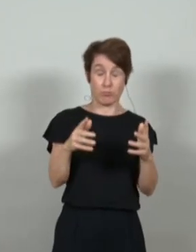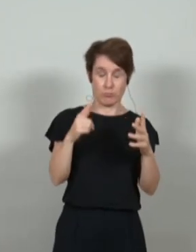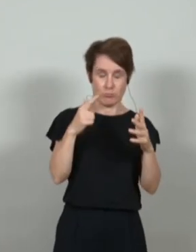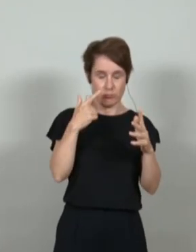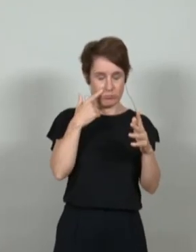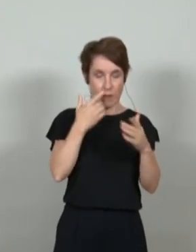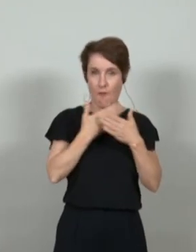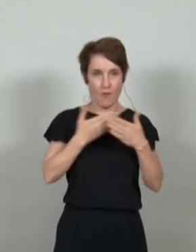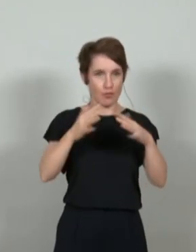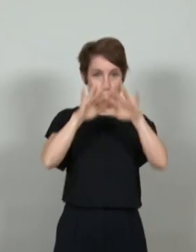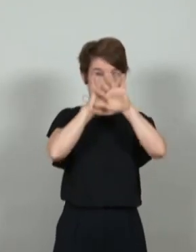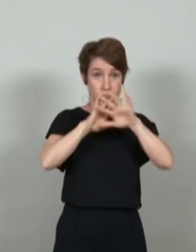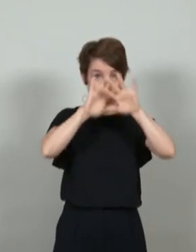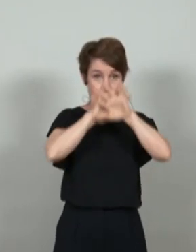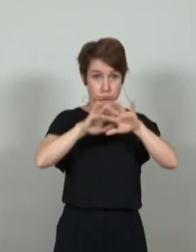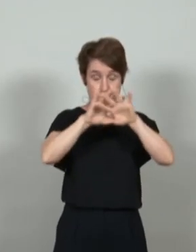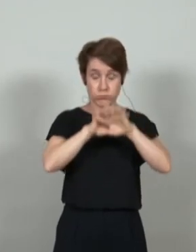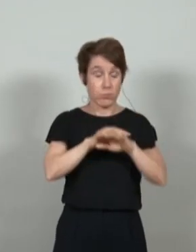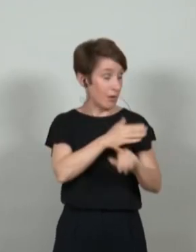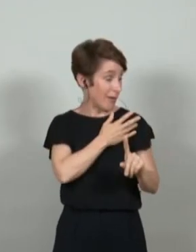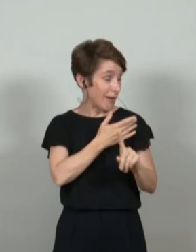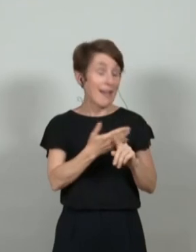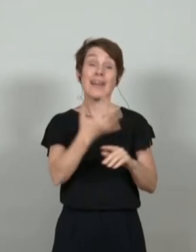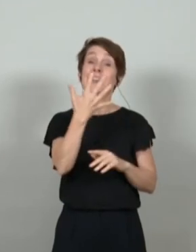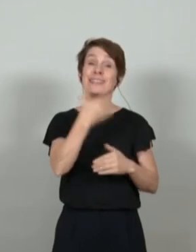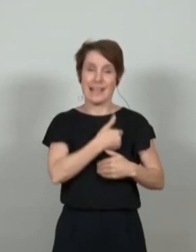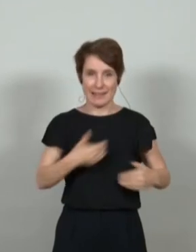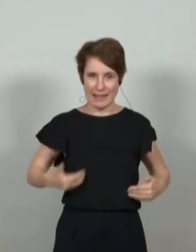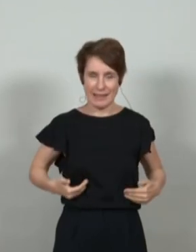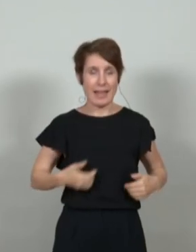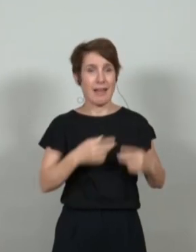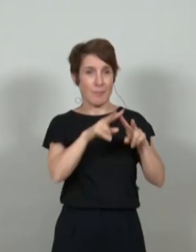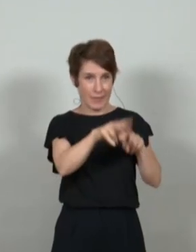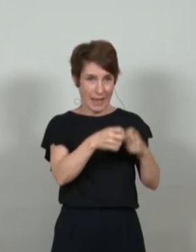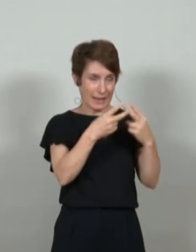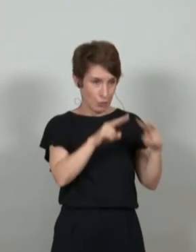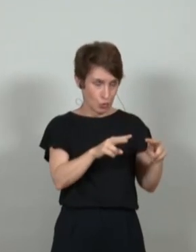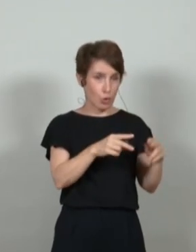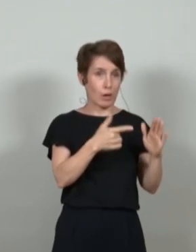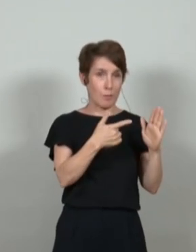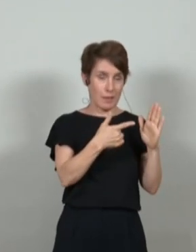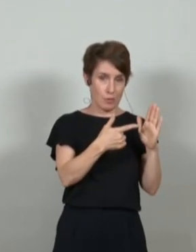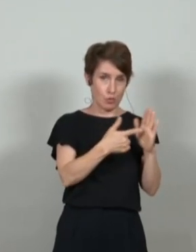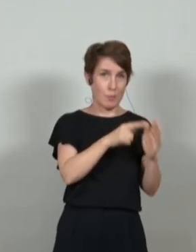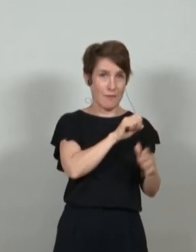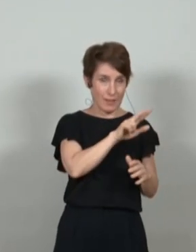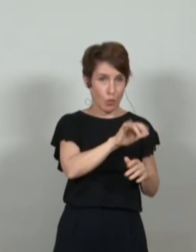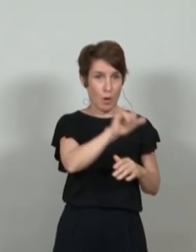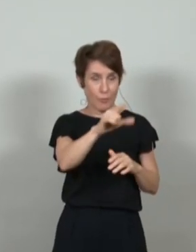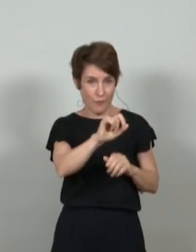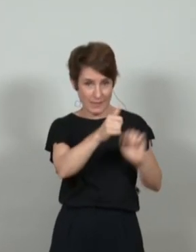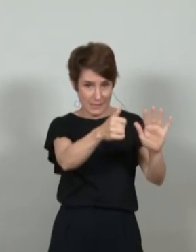qu'on s'y retrouve plus je prends je prends les cinq dernières qu'on nous a présenté l'agriculture urbaine 2023 2026 les relations